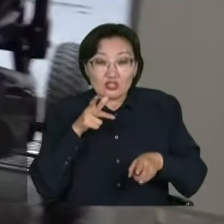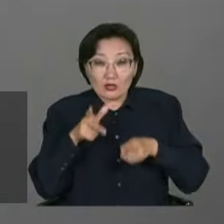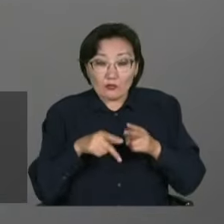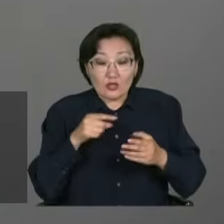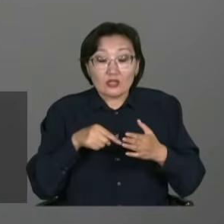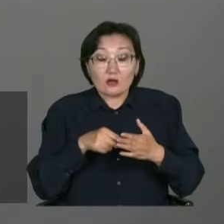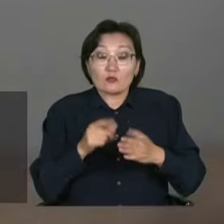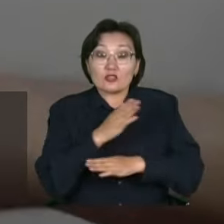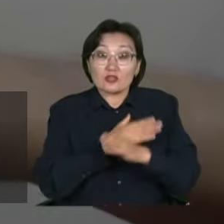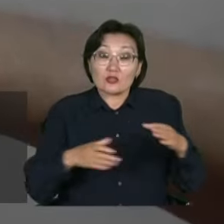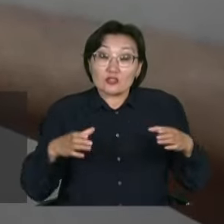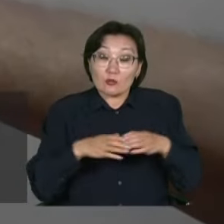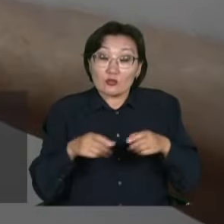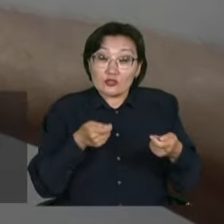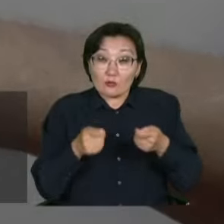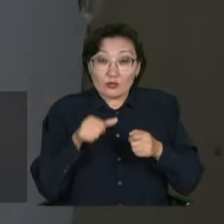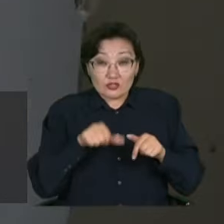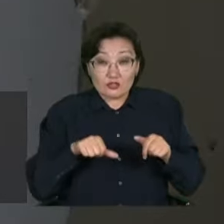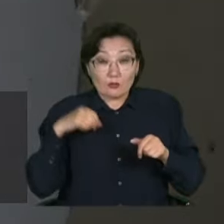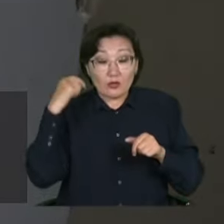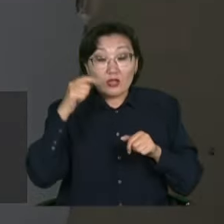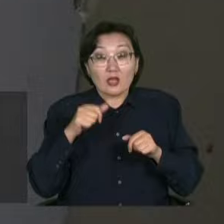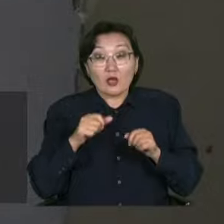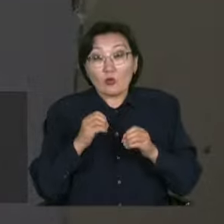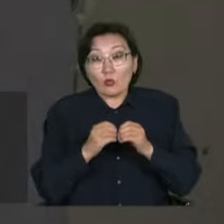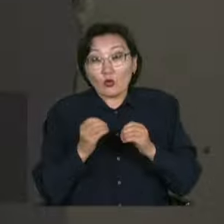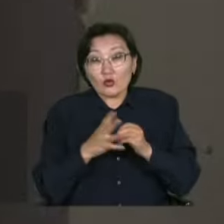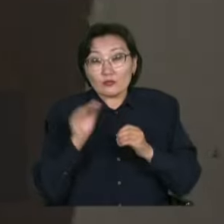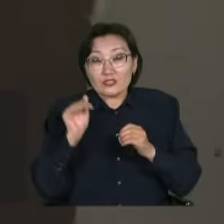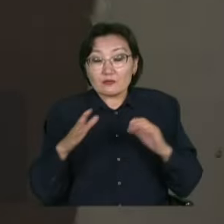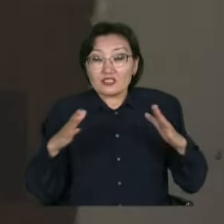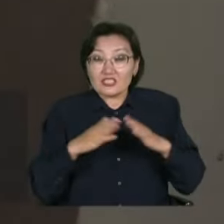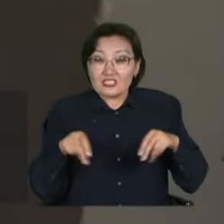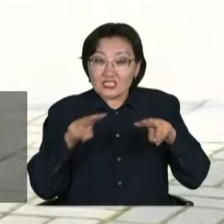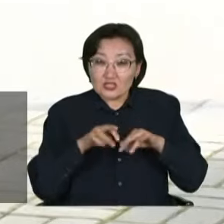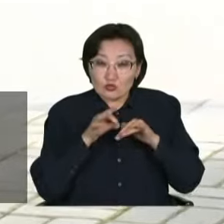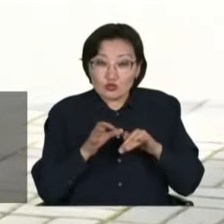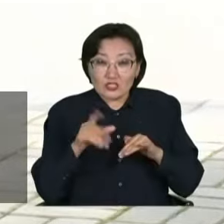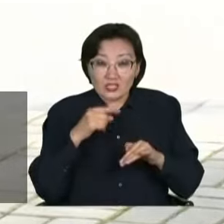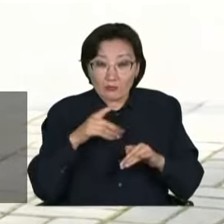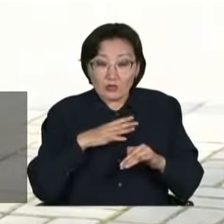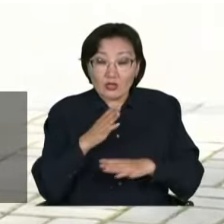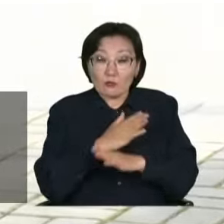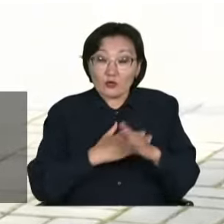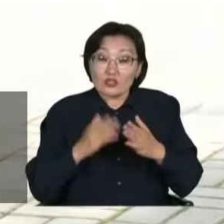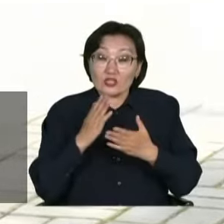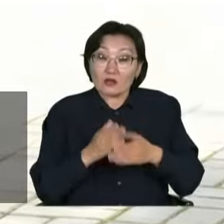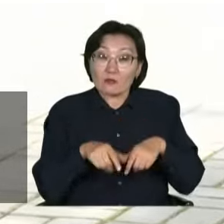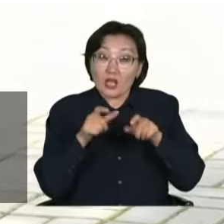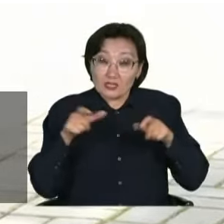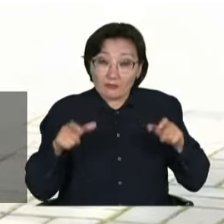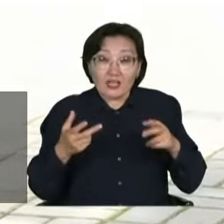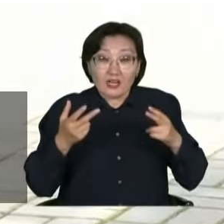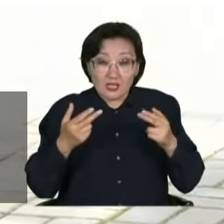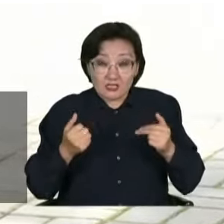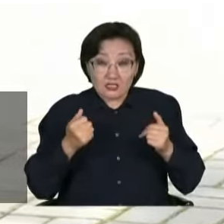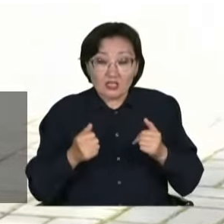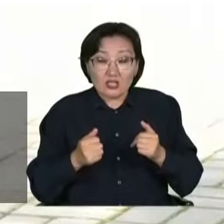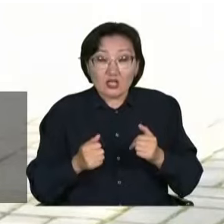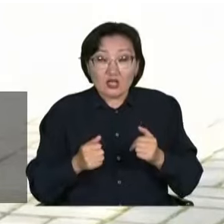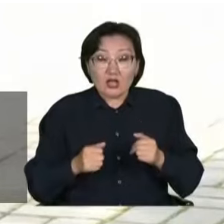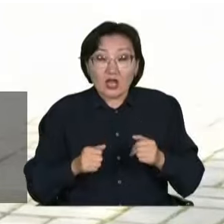мүгедектер қауымдастығының төрағасы биыл осындай 15 мың нысанға тексеріс жүргізілетінін айтты. Мүгедектігі бар адамдар әрине мына жүріп